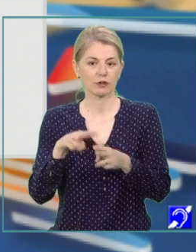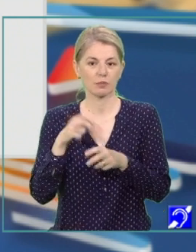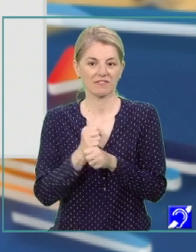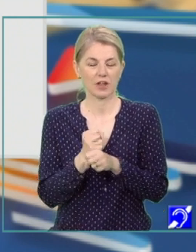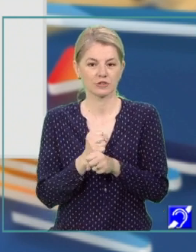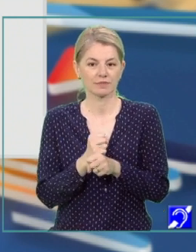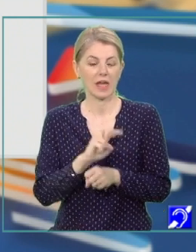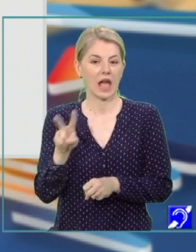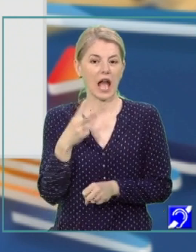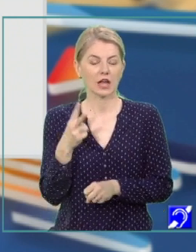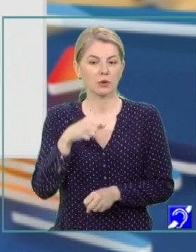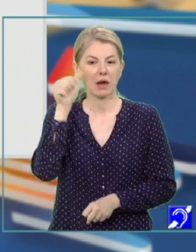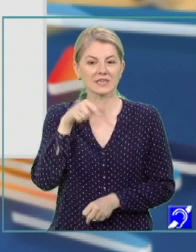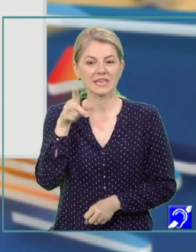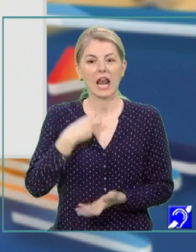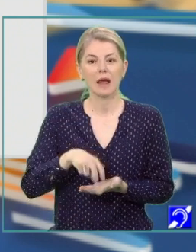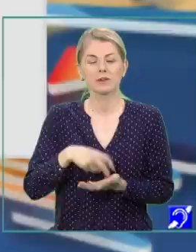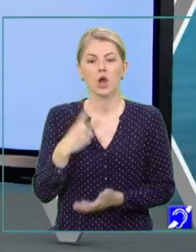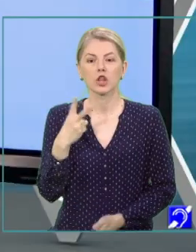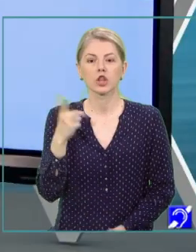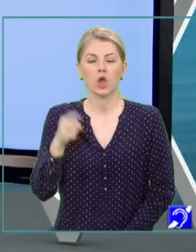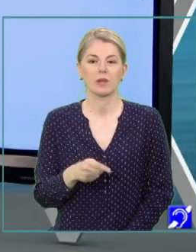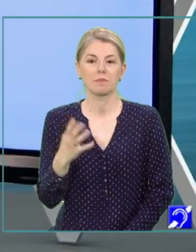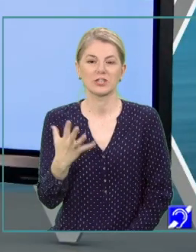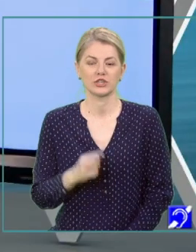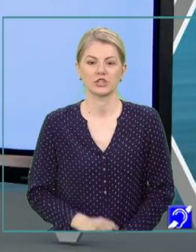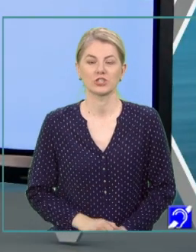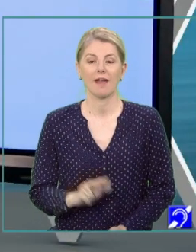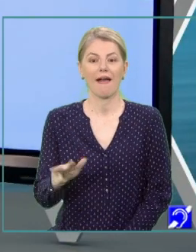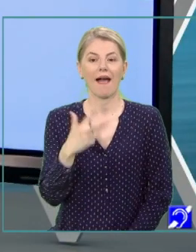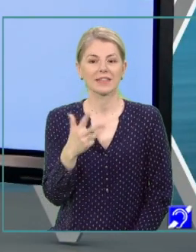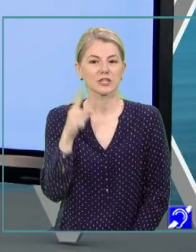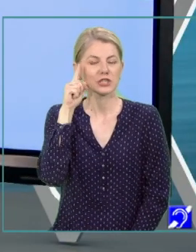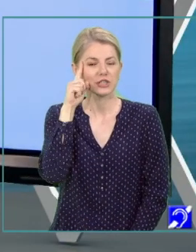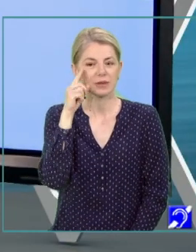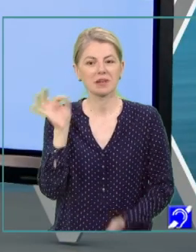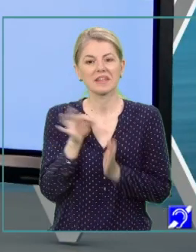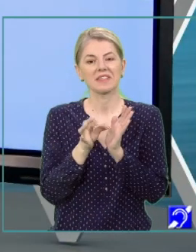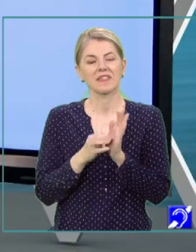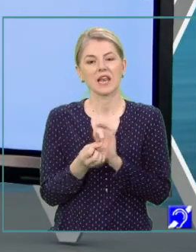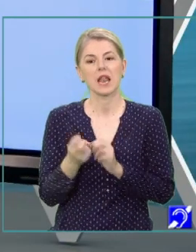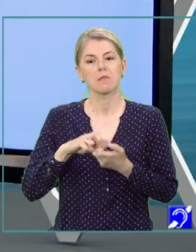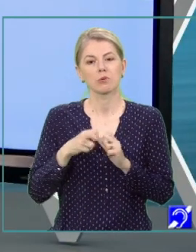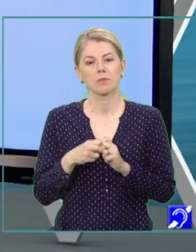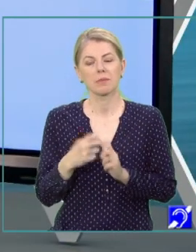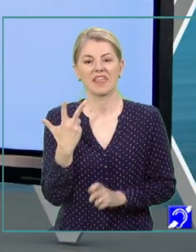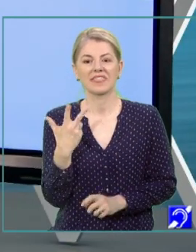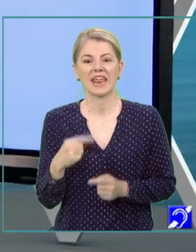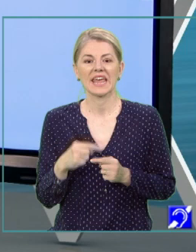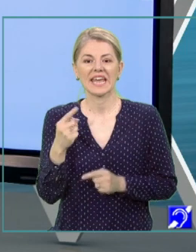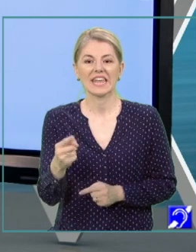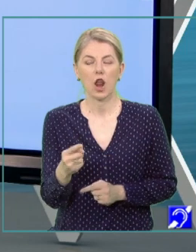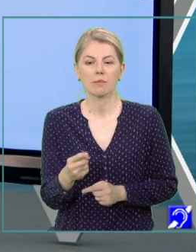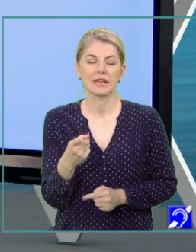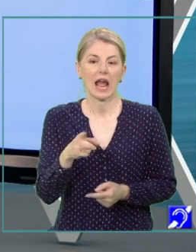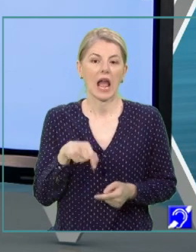că a doua zi el a parcurs o doime. A treia zi știm din datele problemei că a parcurs 3 km.